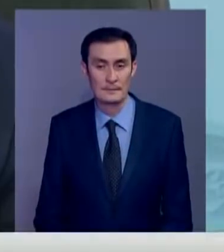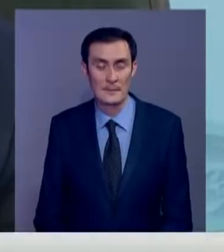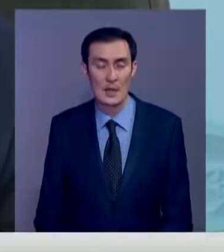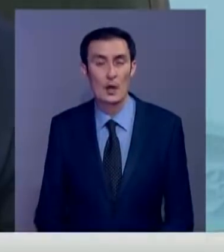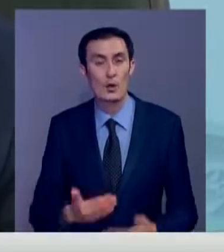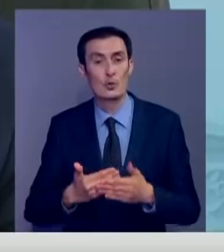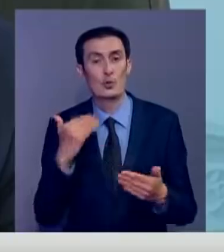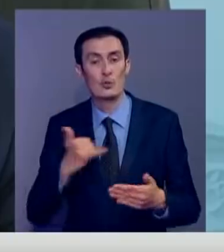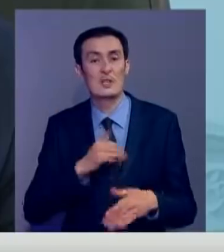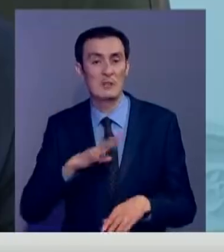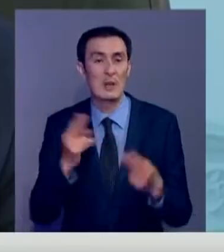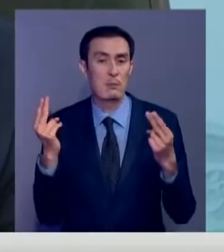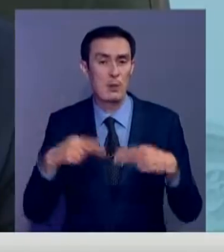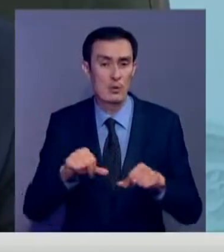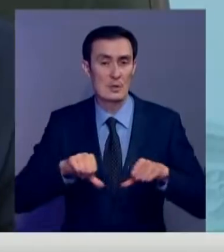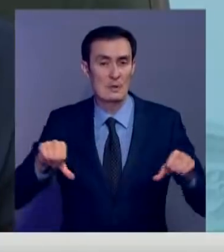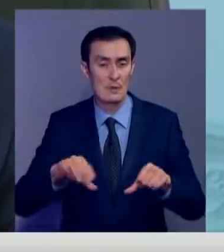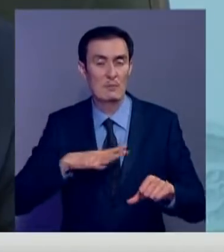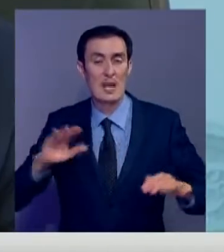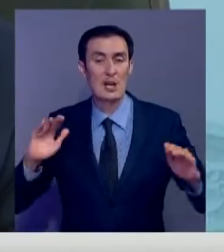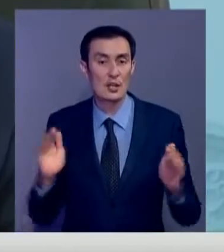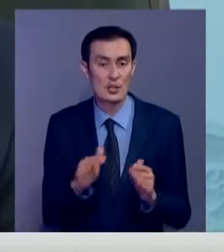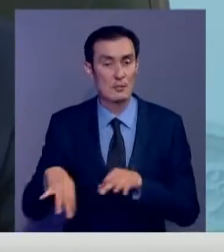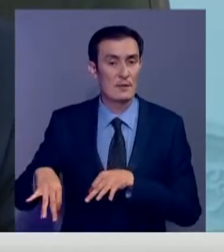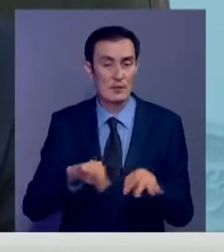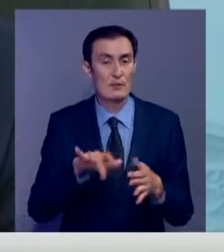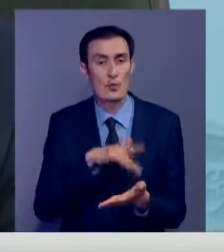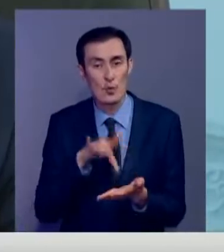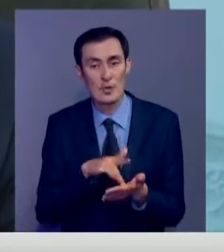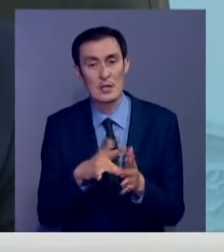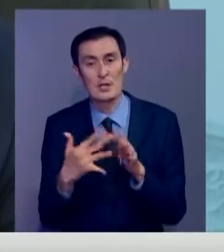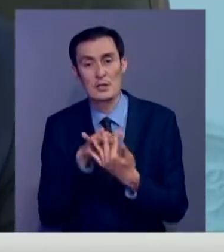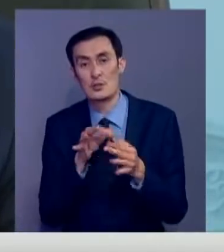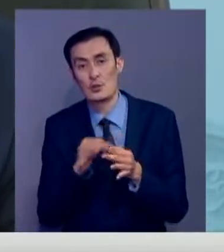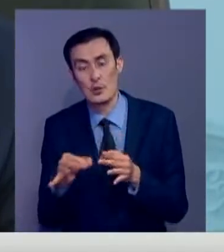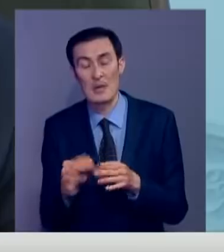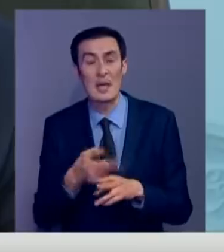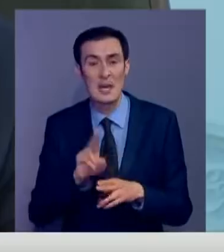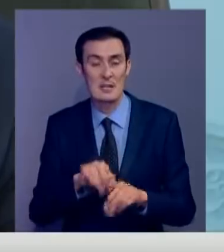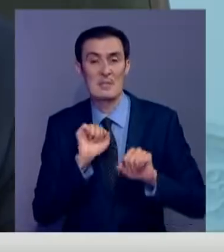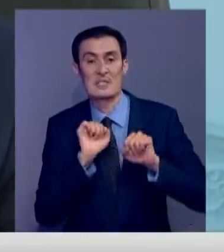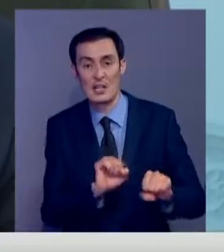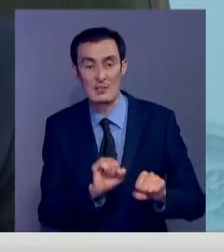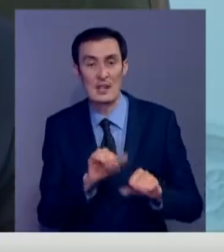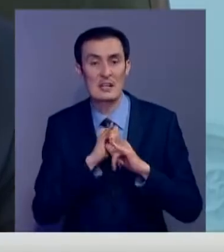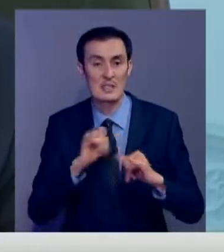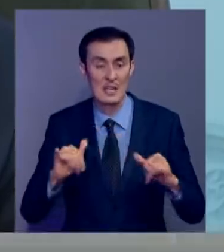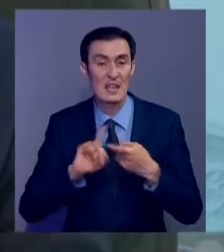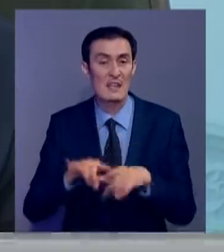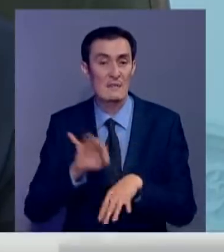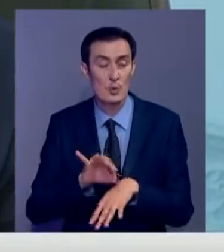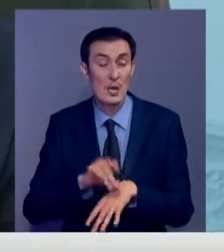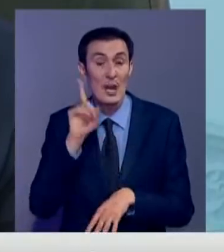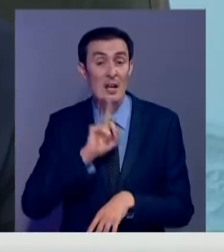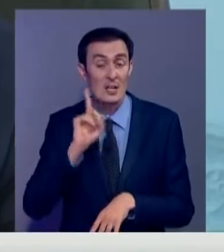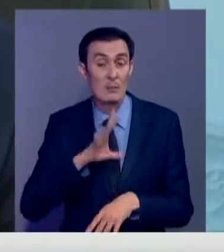До этого у нас были блокпосты, и мы ограничивали передвижение между городом и селами. Тем самым сдерживали распространение вируса. Как